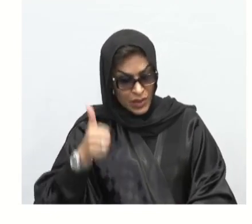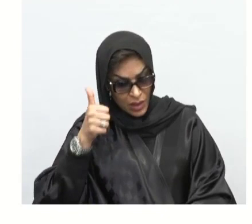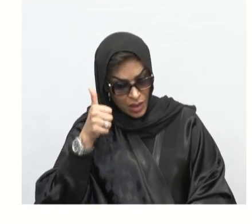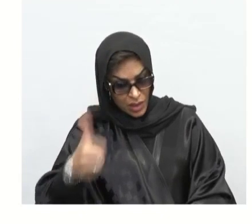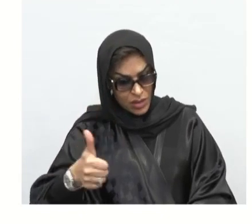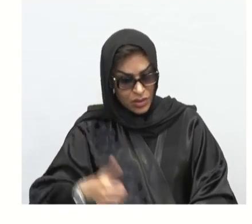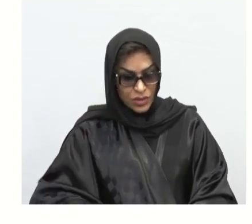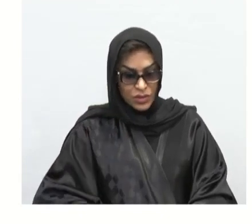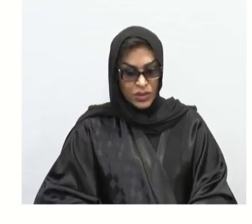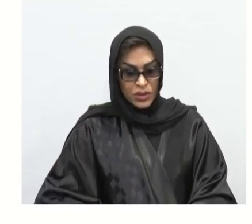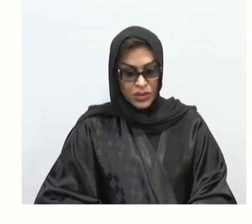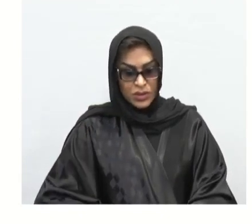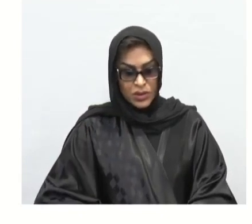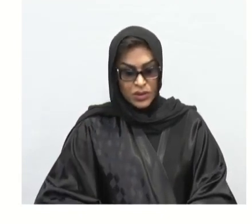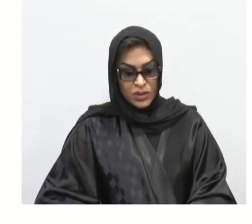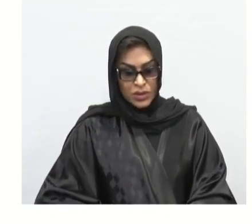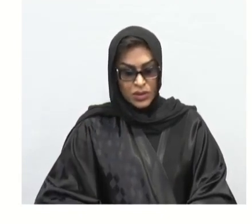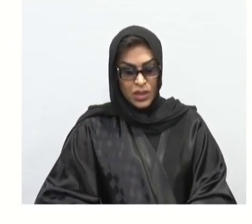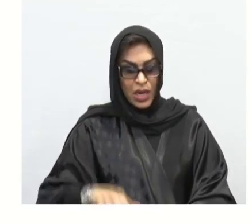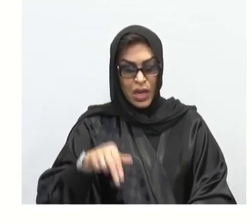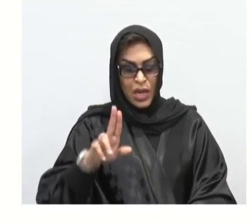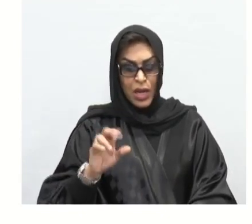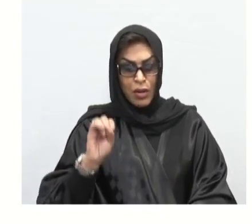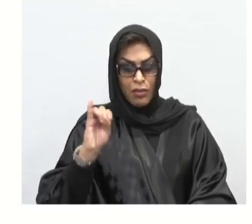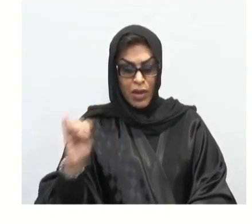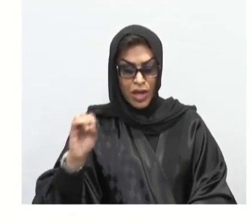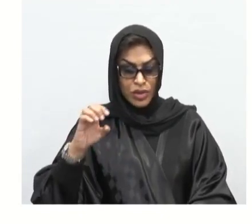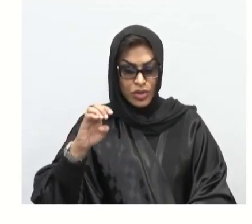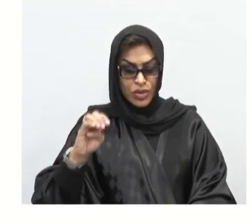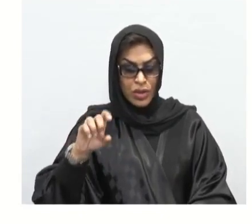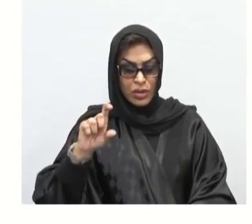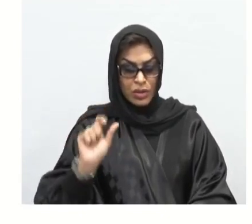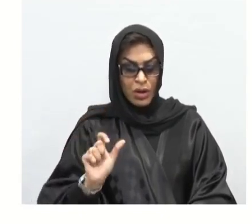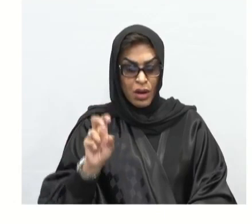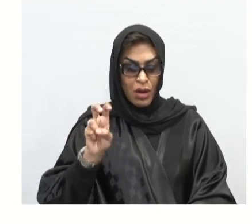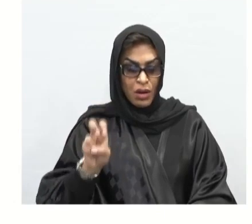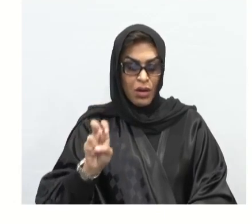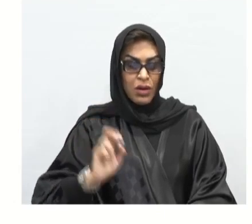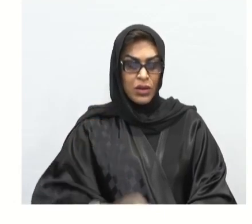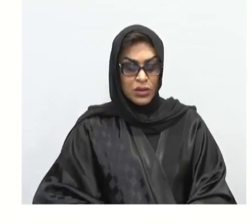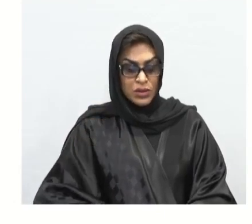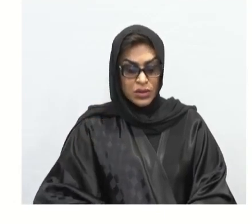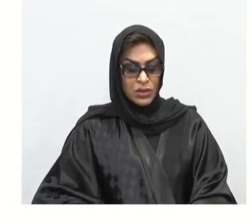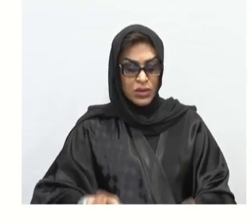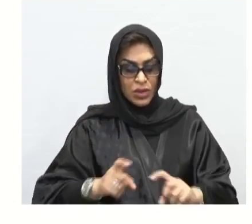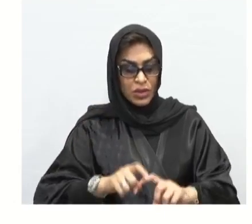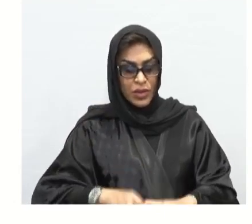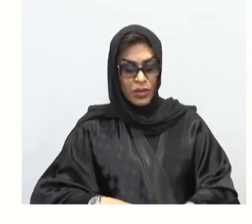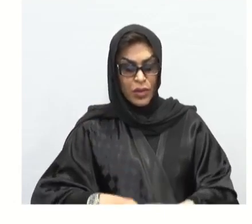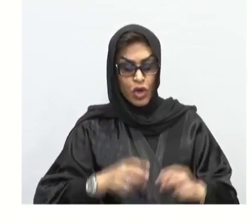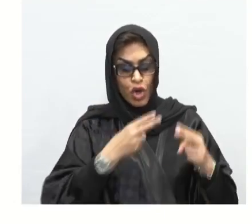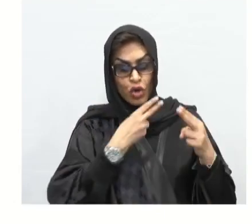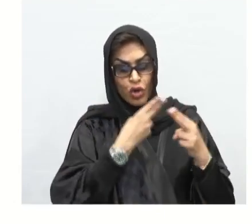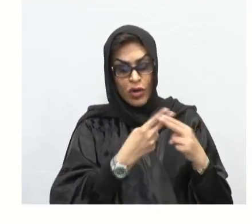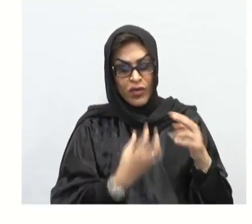احسنتم رائعون بالتاكيد اننا نسميها بالمجره فهي مجموعه من النجوم ترتبط بفعل الجاذبيه